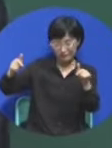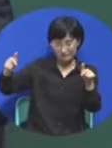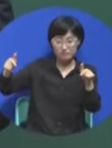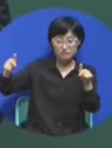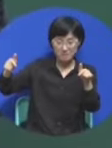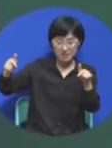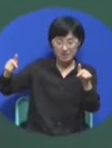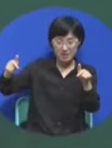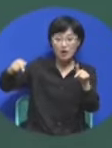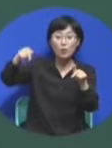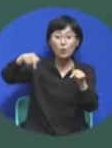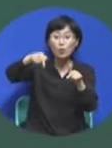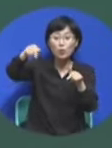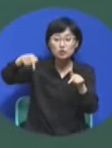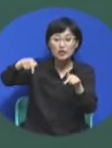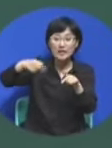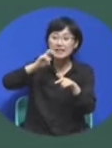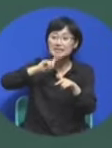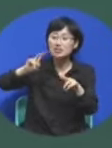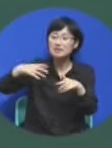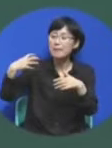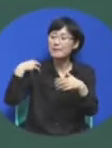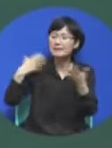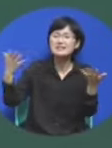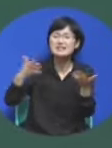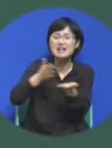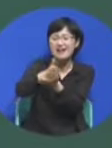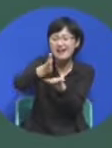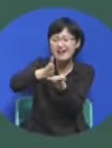하나님께 찬양 드리는 천사가 있었어요.